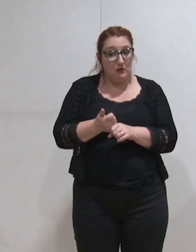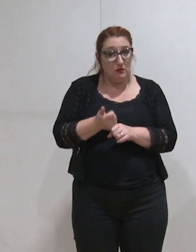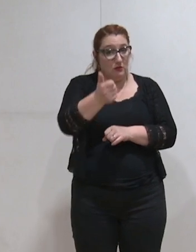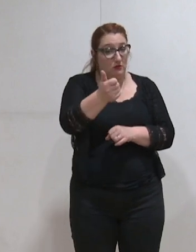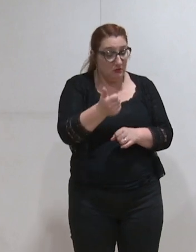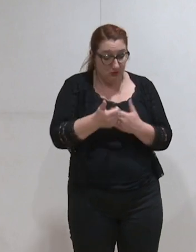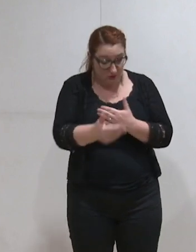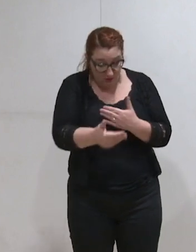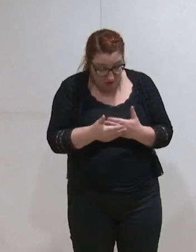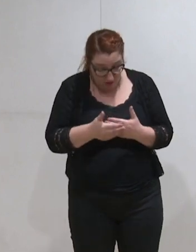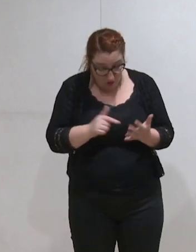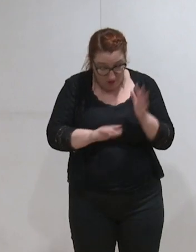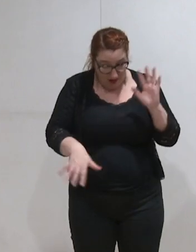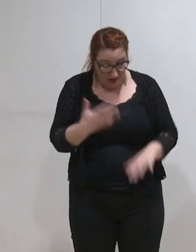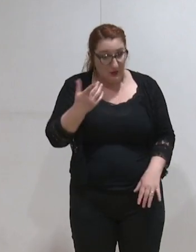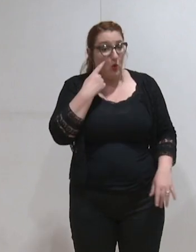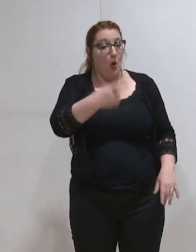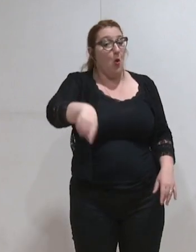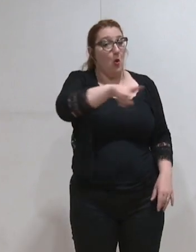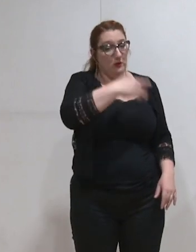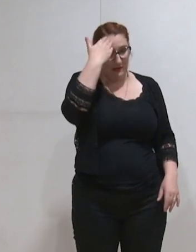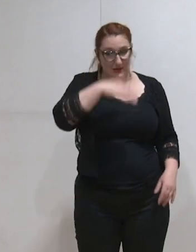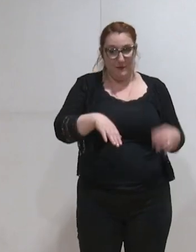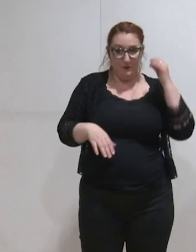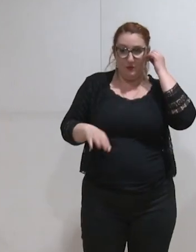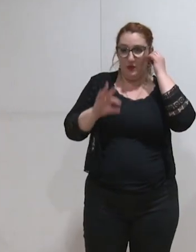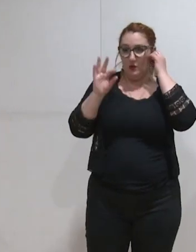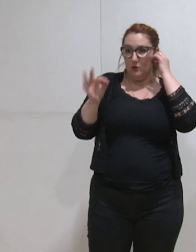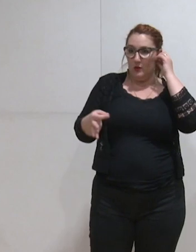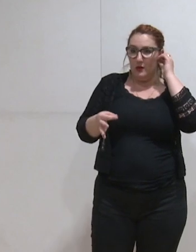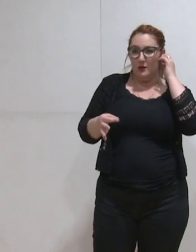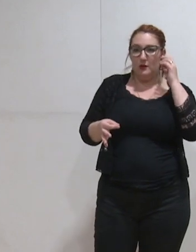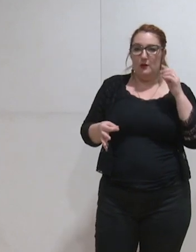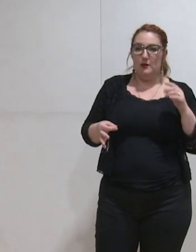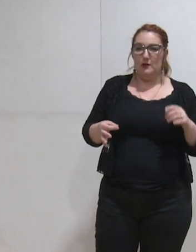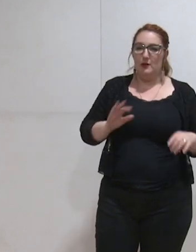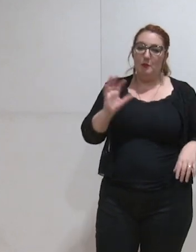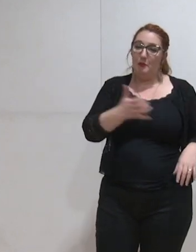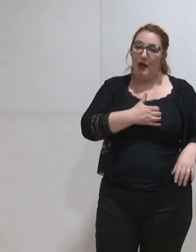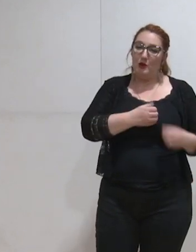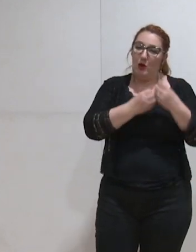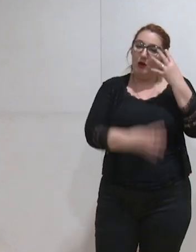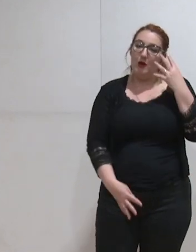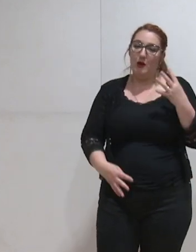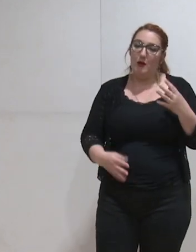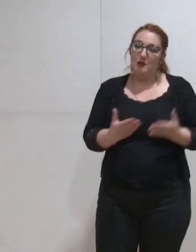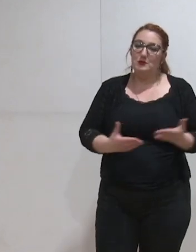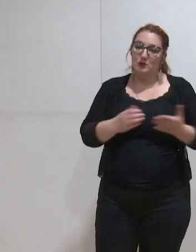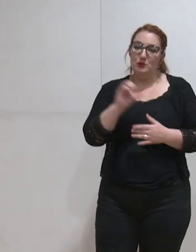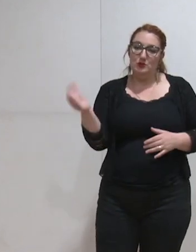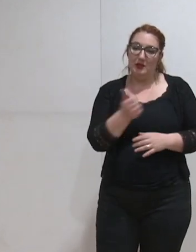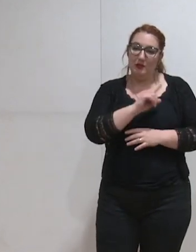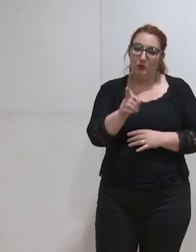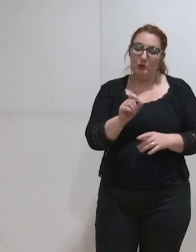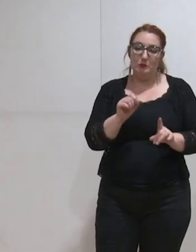2015 puisque vous le ouii bien sûr je vais vous faire passer je vais vous ouais mais je connais pas par cœur toute toutes les situations en tout cas